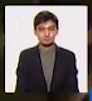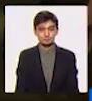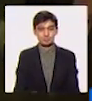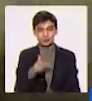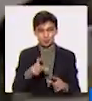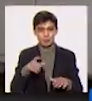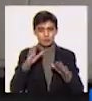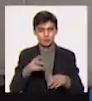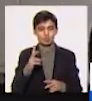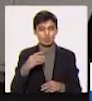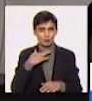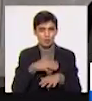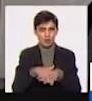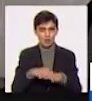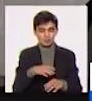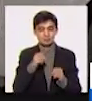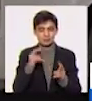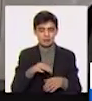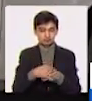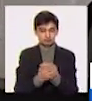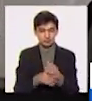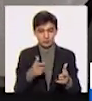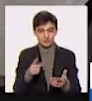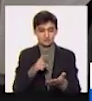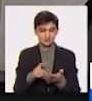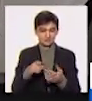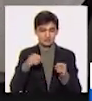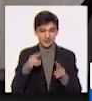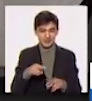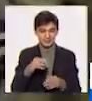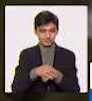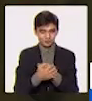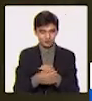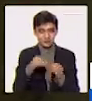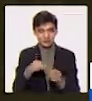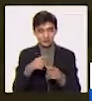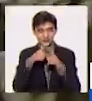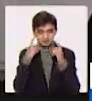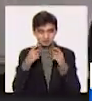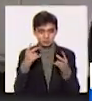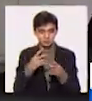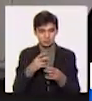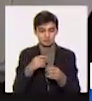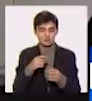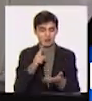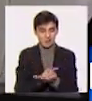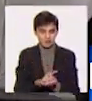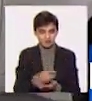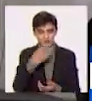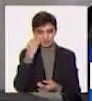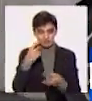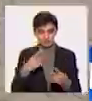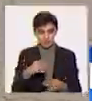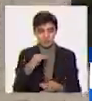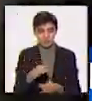Адам көп жүретін орынға әрине дайындықпен барған дұрыс. Қолға антисептикалық сұйықтық сеуіп сақтанамыз. Медициналық бетперде киюді де